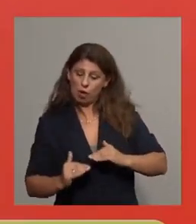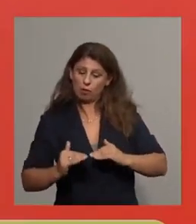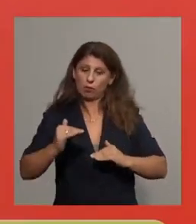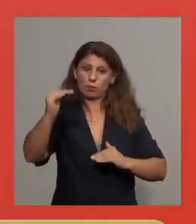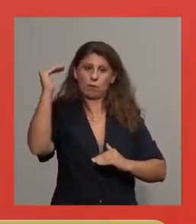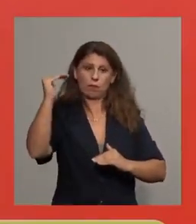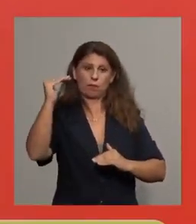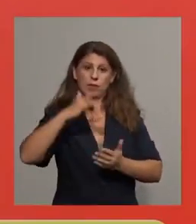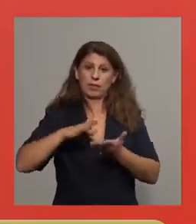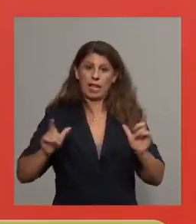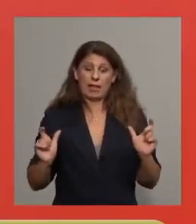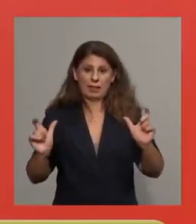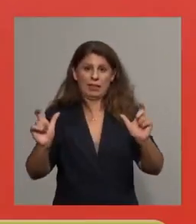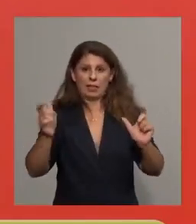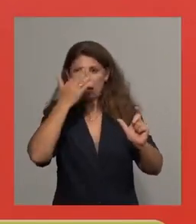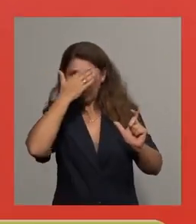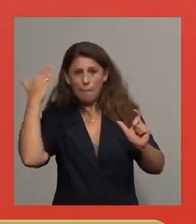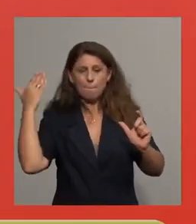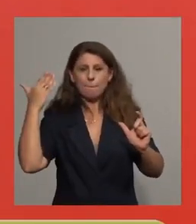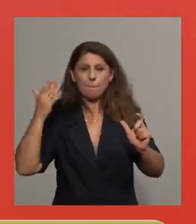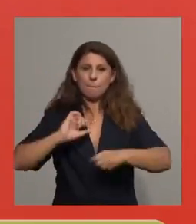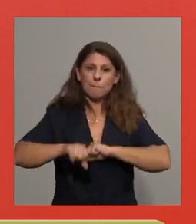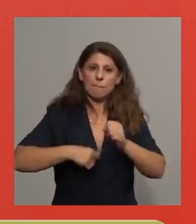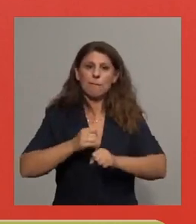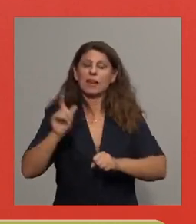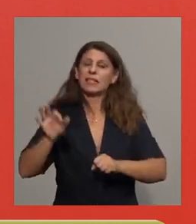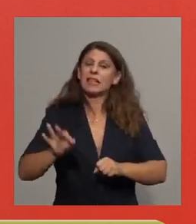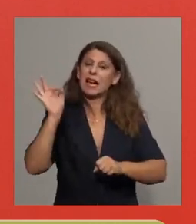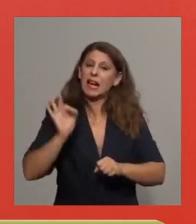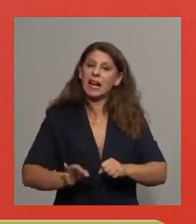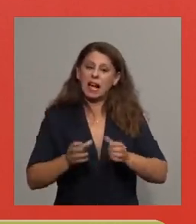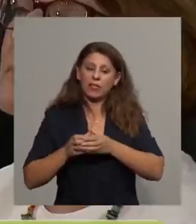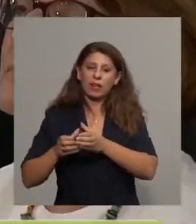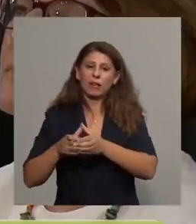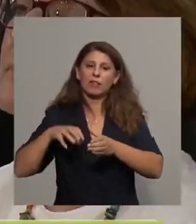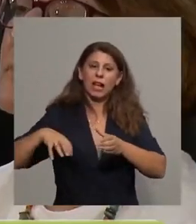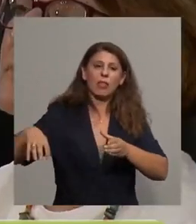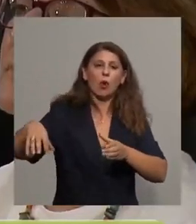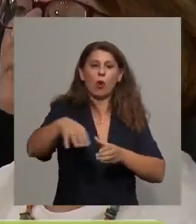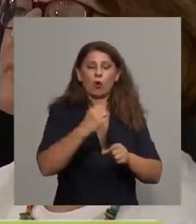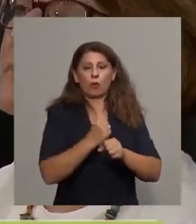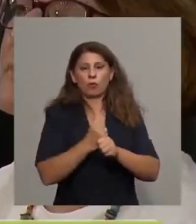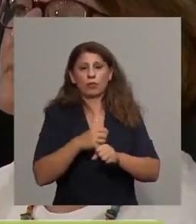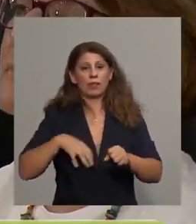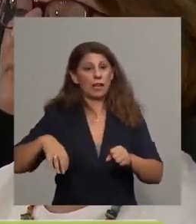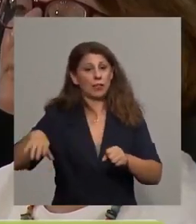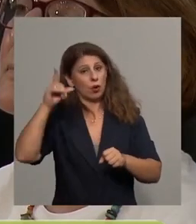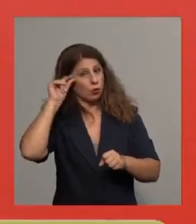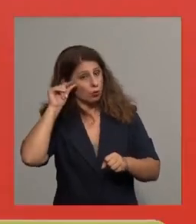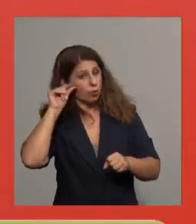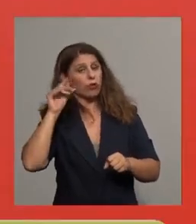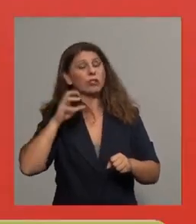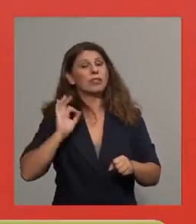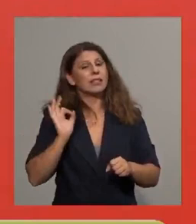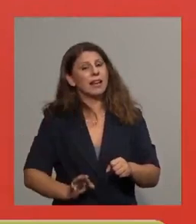με εστίες αντίστασης και μέτωπα πάλης σε κάθε κλάδο, σε κάθε χώρο δουλειάς, σε κάθε χώρο σπουδών,